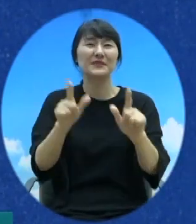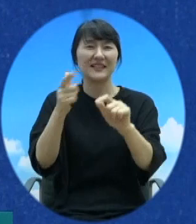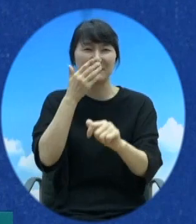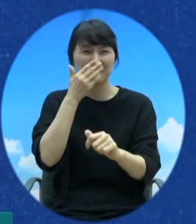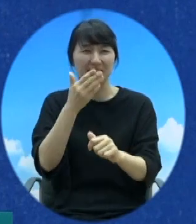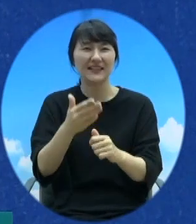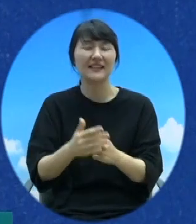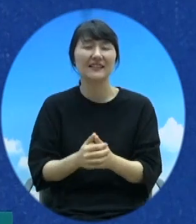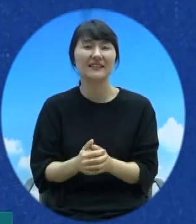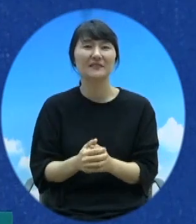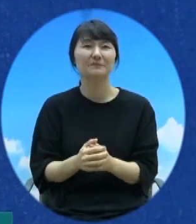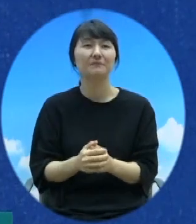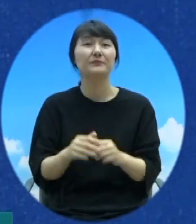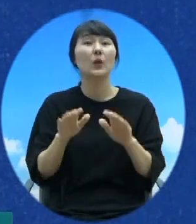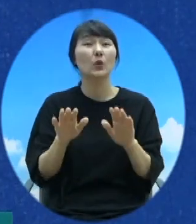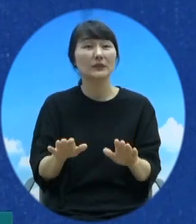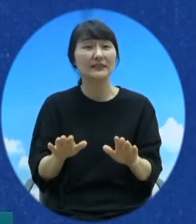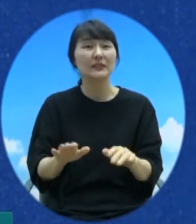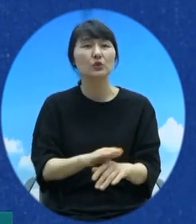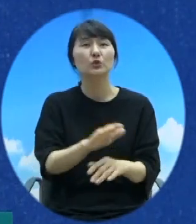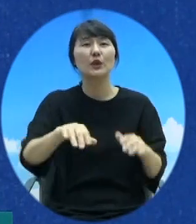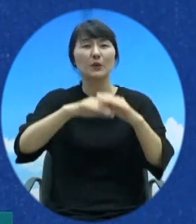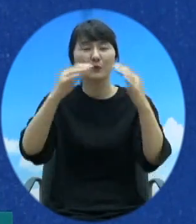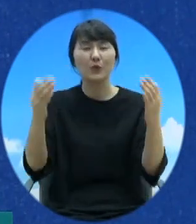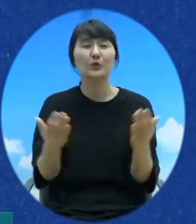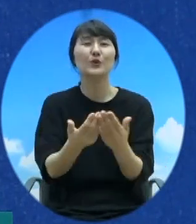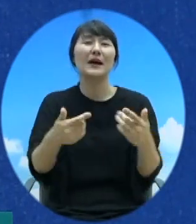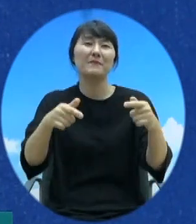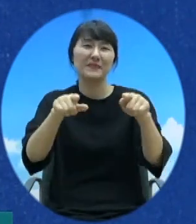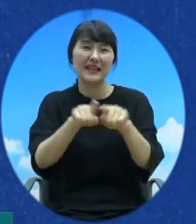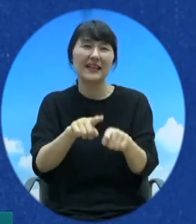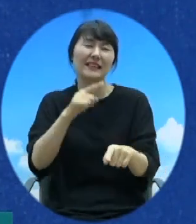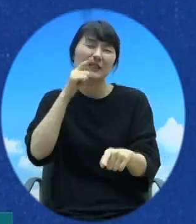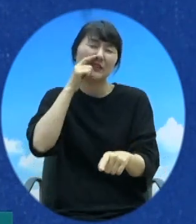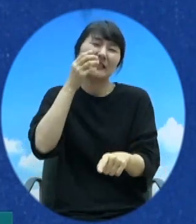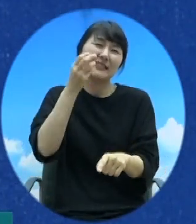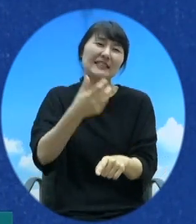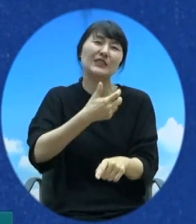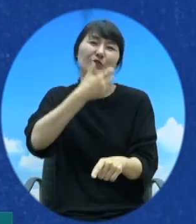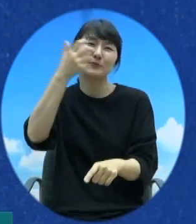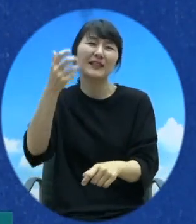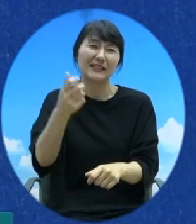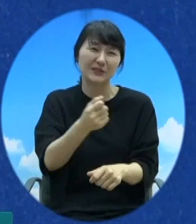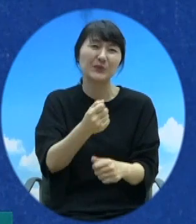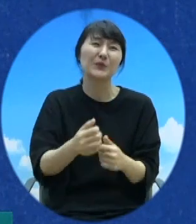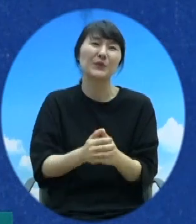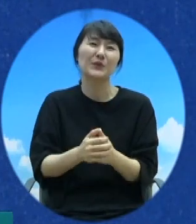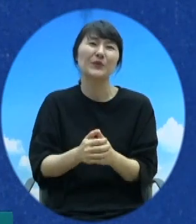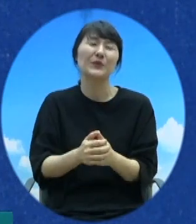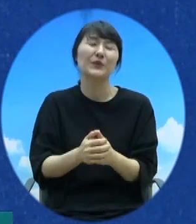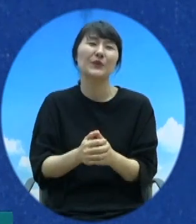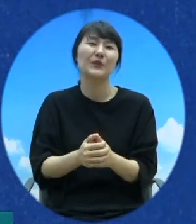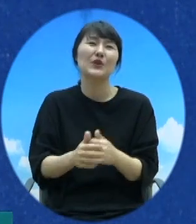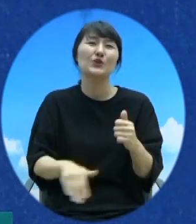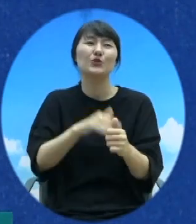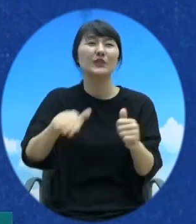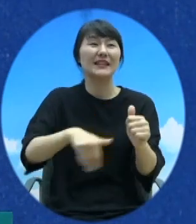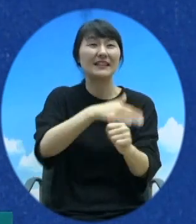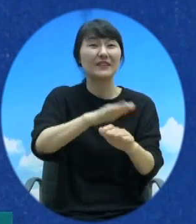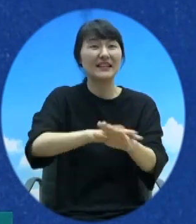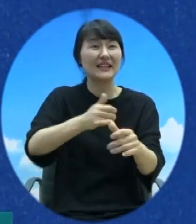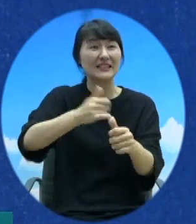거예요. 오늘 우리 모두가 함께 겨자씨의 꿈을 꾸면서 우리 현실을